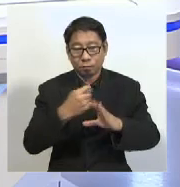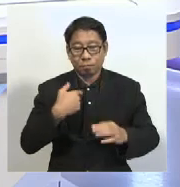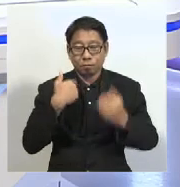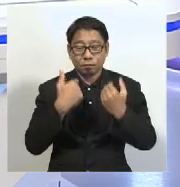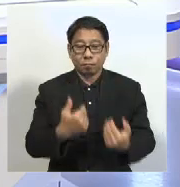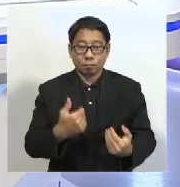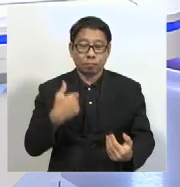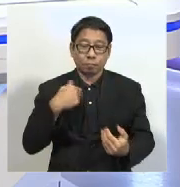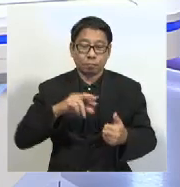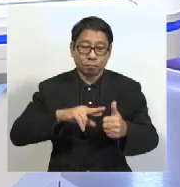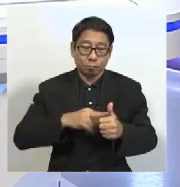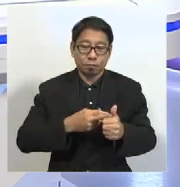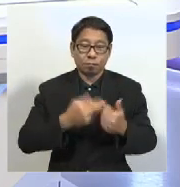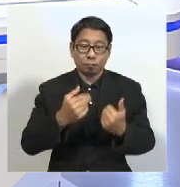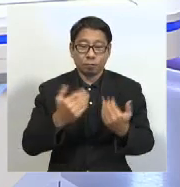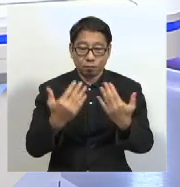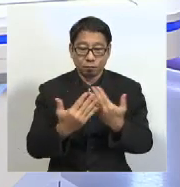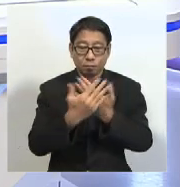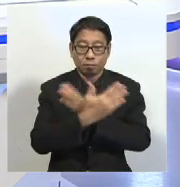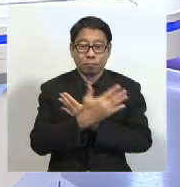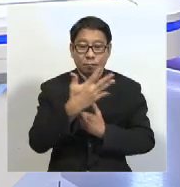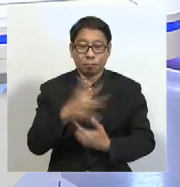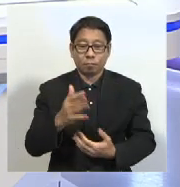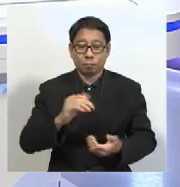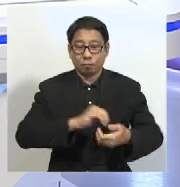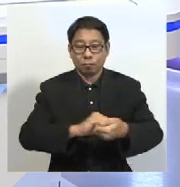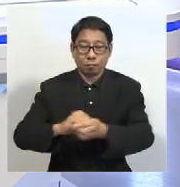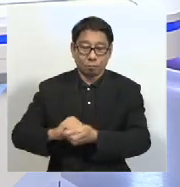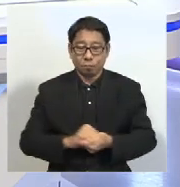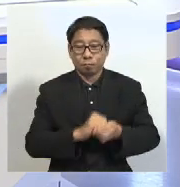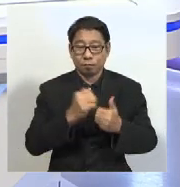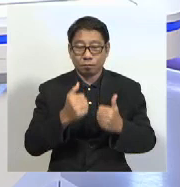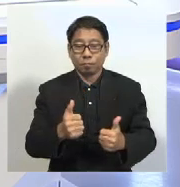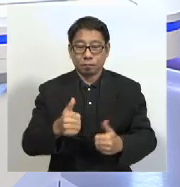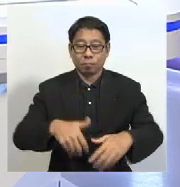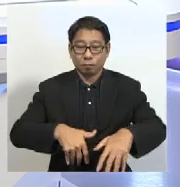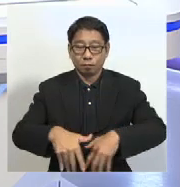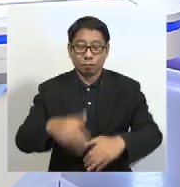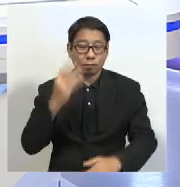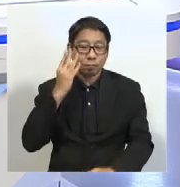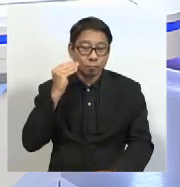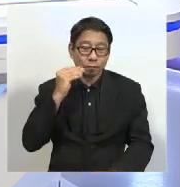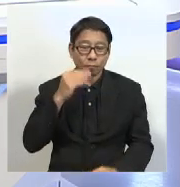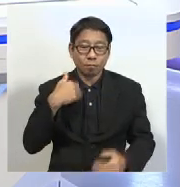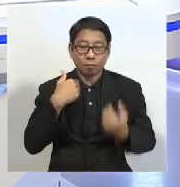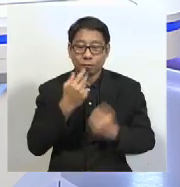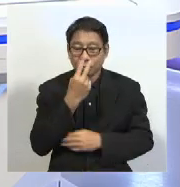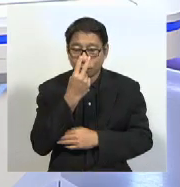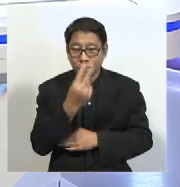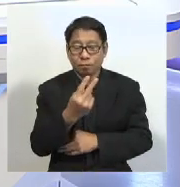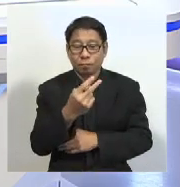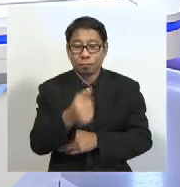ายๆแห่งเขาก็เริ่มที่จะปรับตัวได้แล้วนะคะแล้วก็ให้ความร่วมมืออย่างดีเช่นกัน ใช่ค่ะประชาชนน่ารักมากนะคะเราจะเห็นว่าต